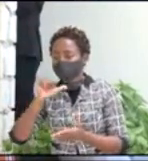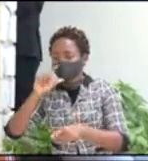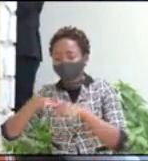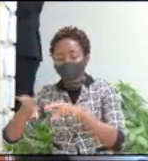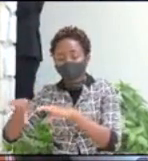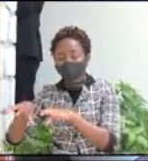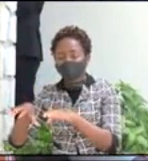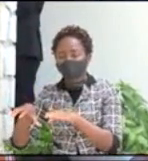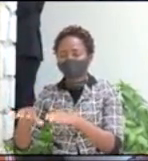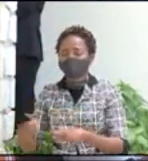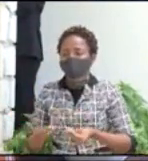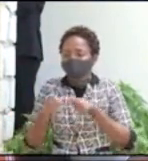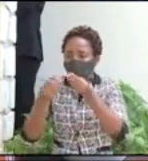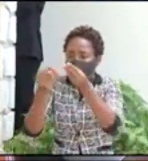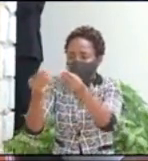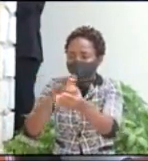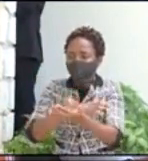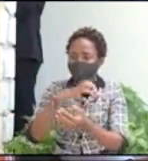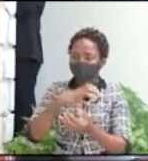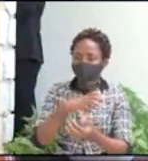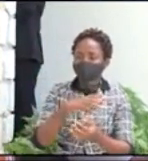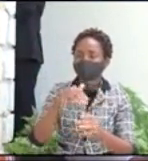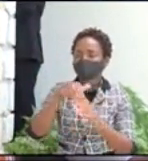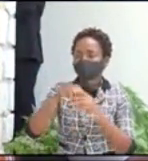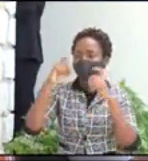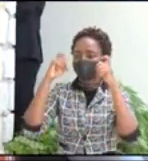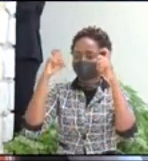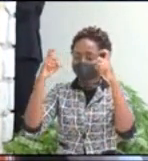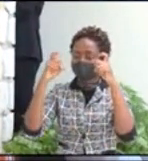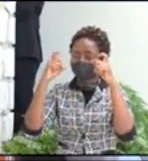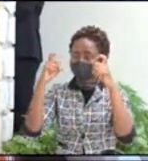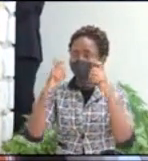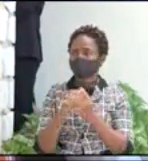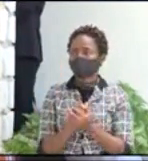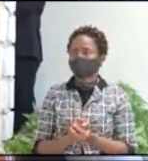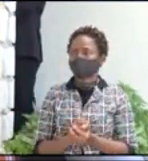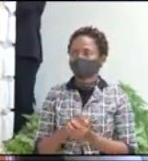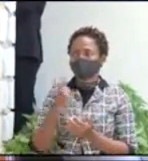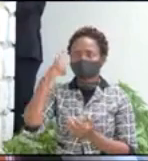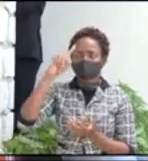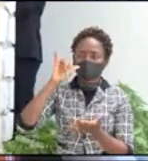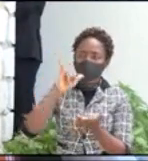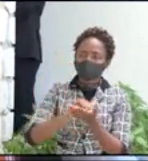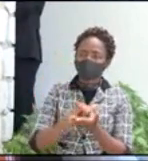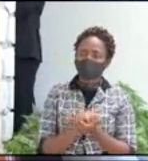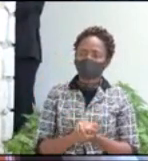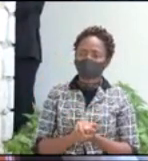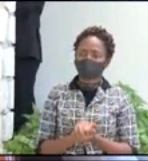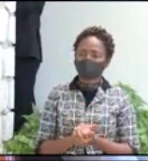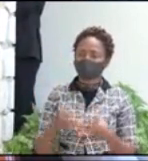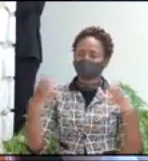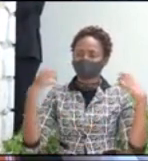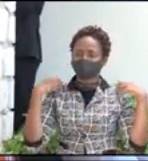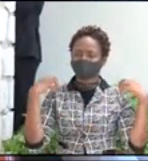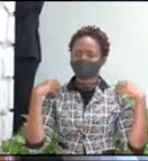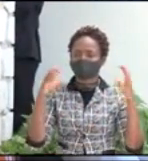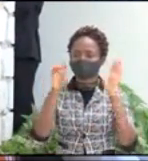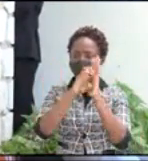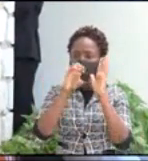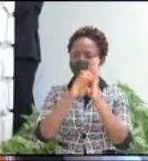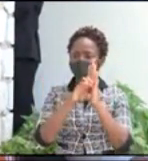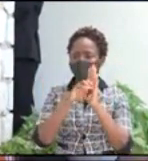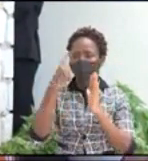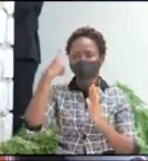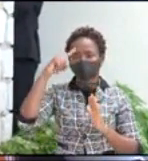puis remettre les pouvoirs à travers élection. C'est pour ça moi déterminé comme chef de l'État